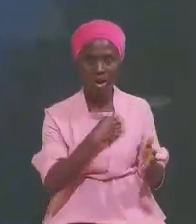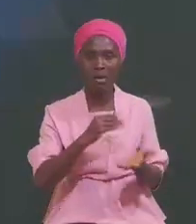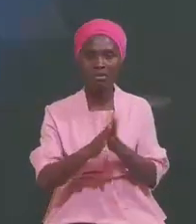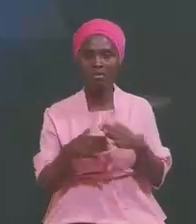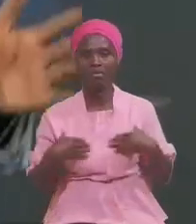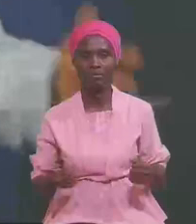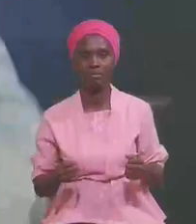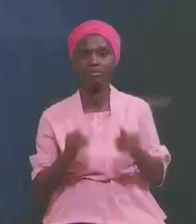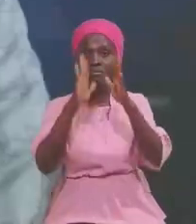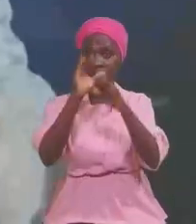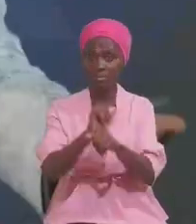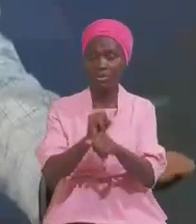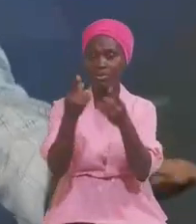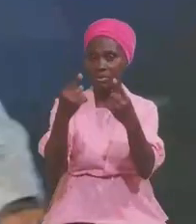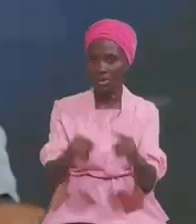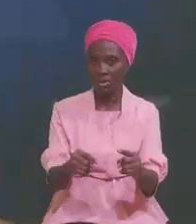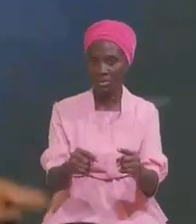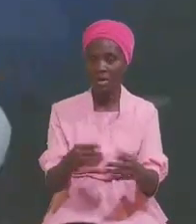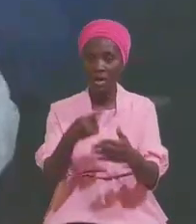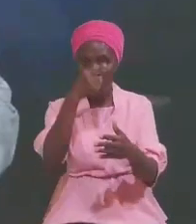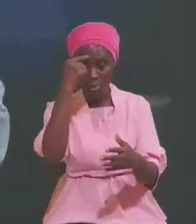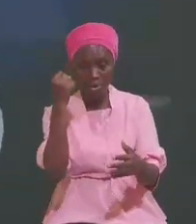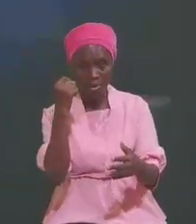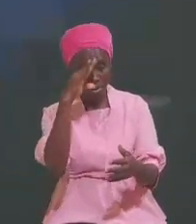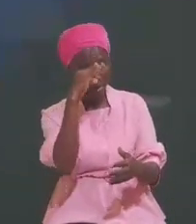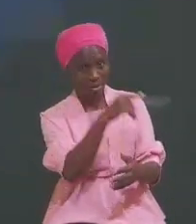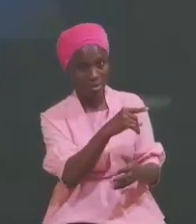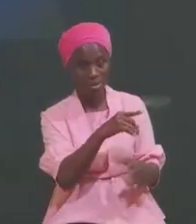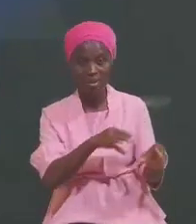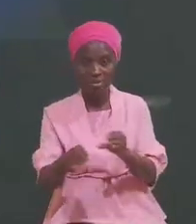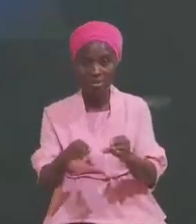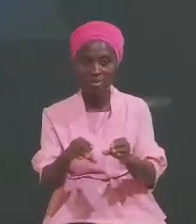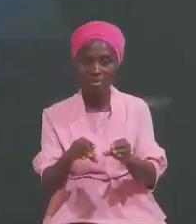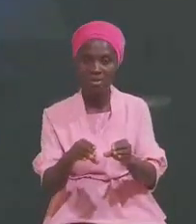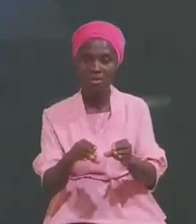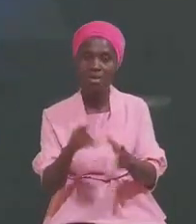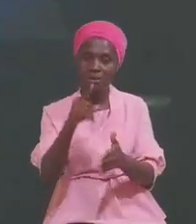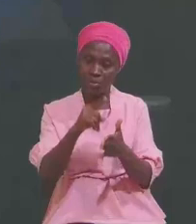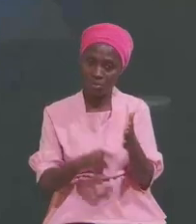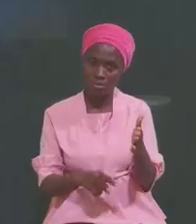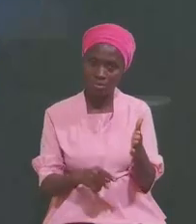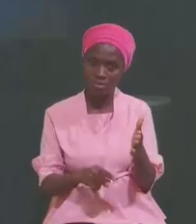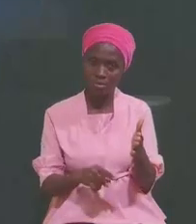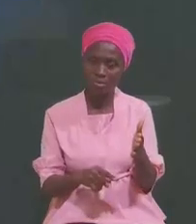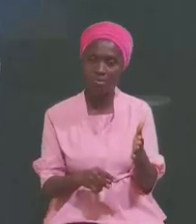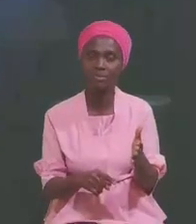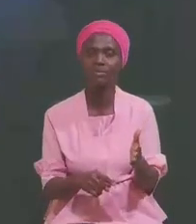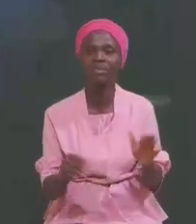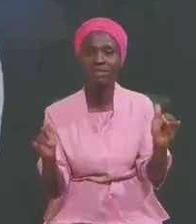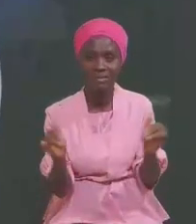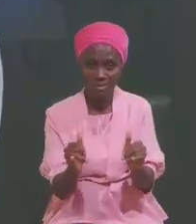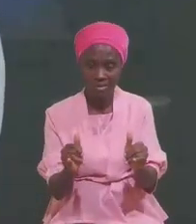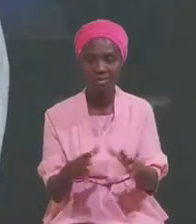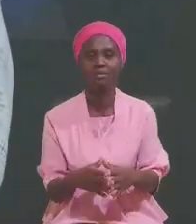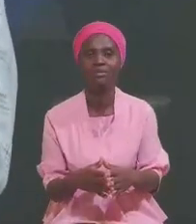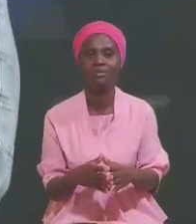Miracle. Le miracle est venu parce qu'il a fait tel que Christ a dit. C'est ainsi que vous aurez votre